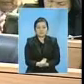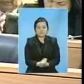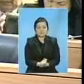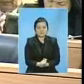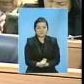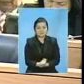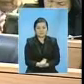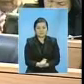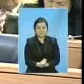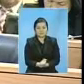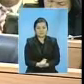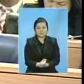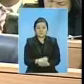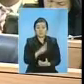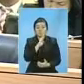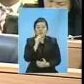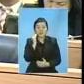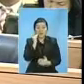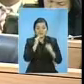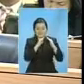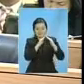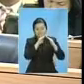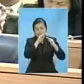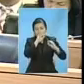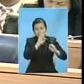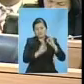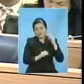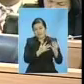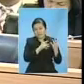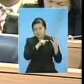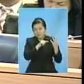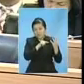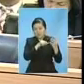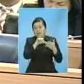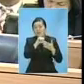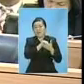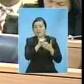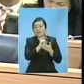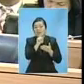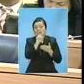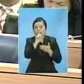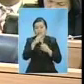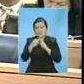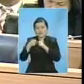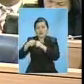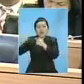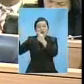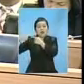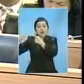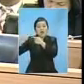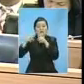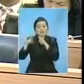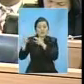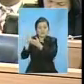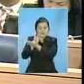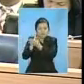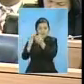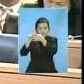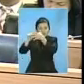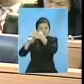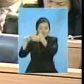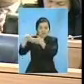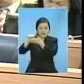วลาบ้านเราไฟไหม้เขาบอกว่าการแก้ไขความขัดแย้งให้ทำโดย4ขั้นตอน